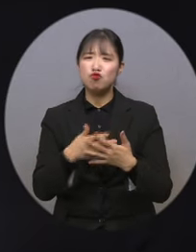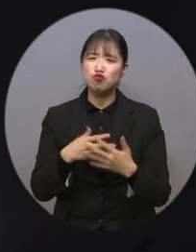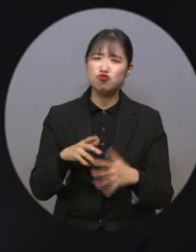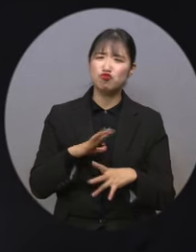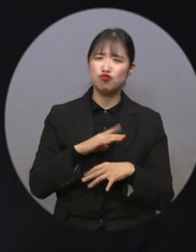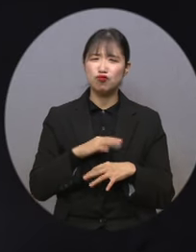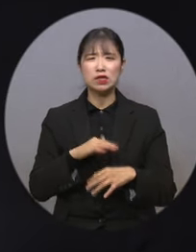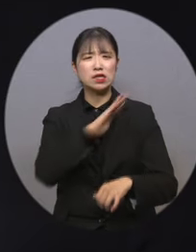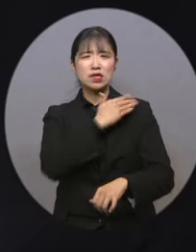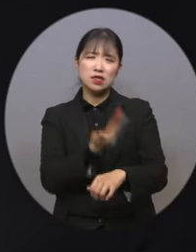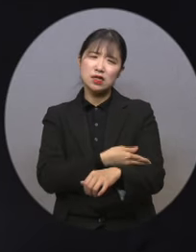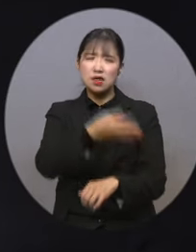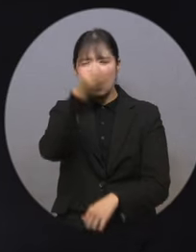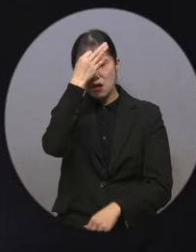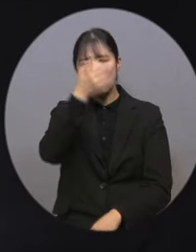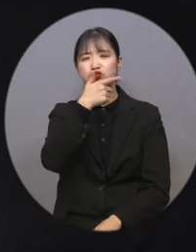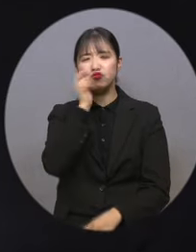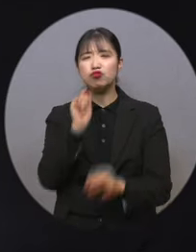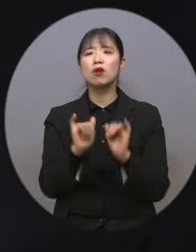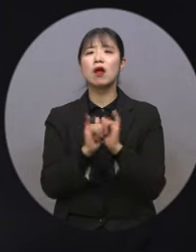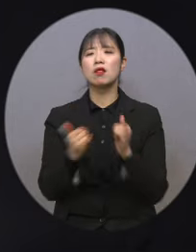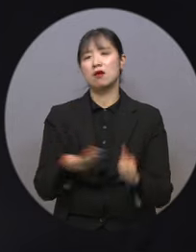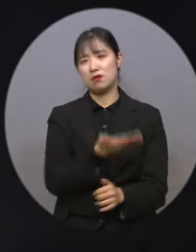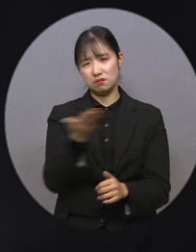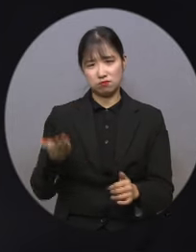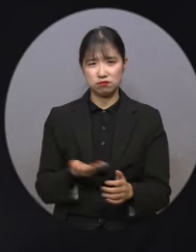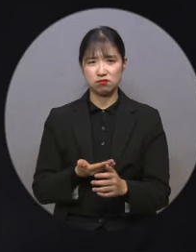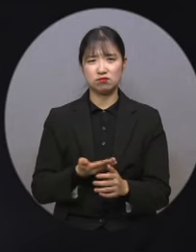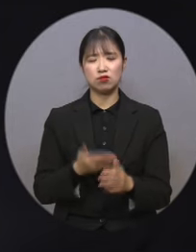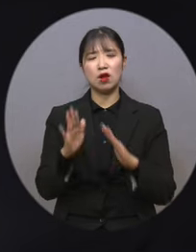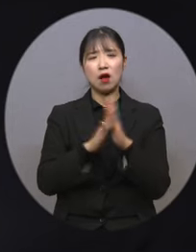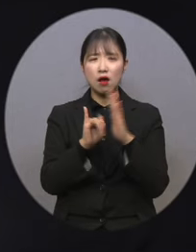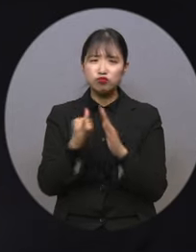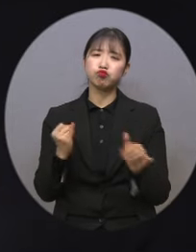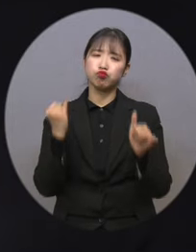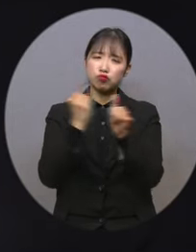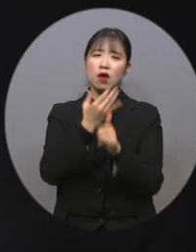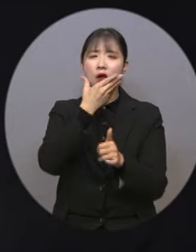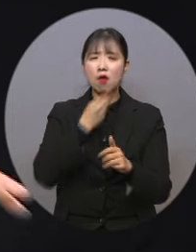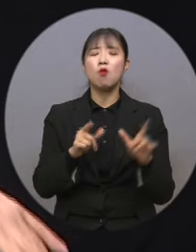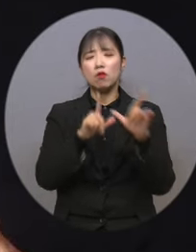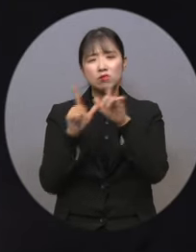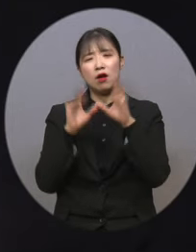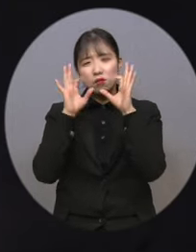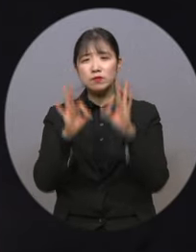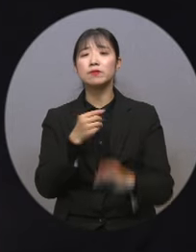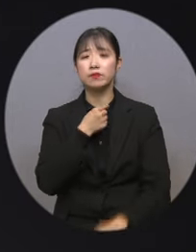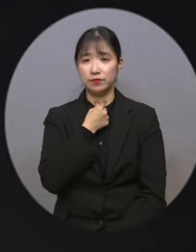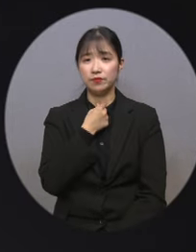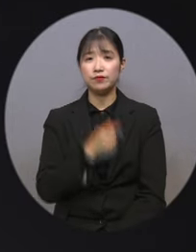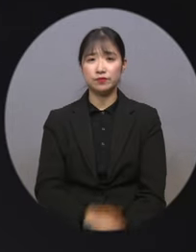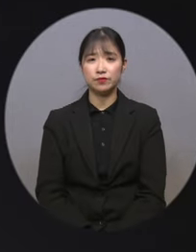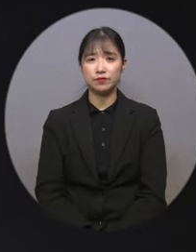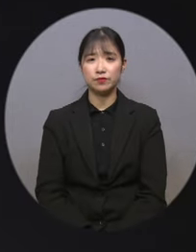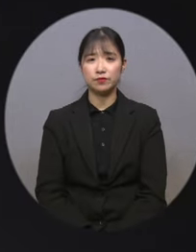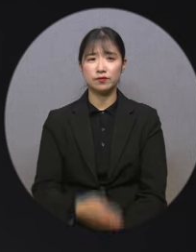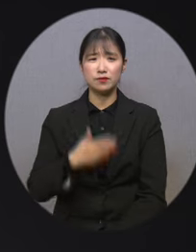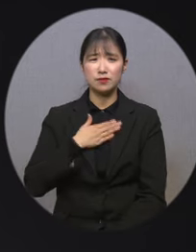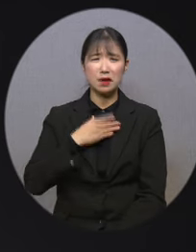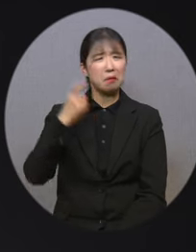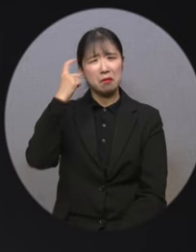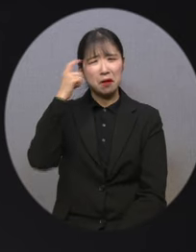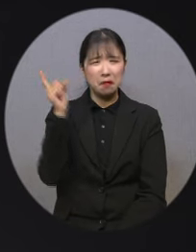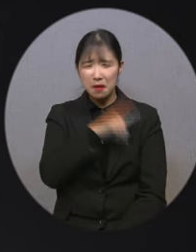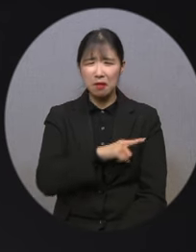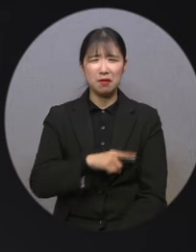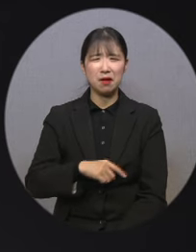실력이 좀 부족한 이런 청년들. 이런 청년들이 가정을 가지고 난 행복하게 사는 걸 한번 봤으면 좋겠어요. 내가 머리가 나빠서 밥을